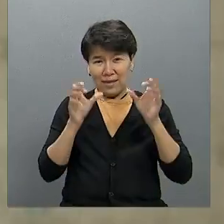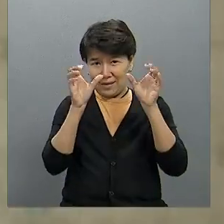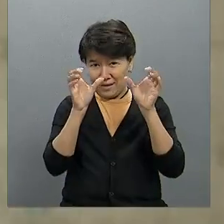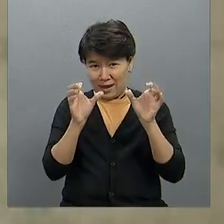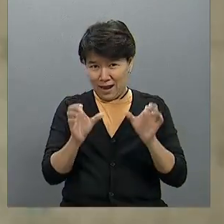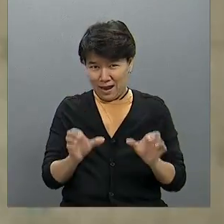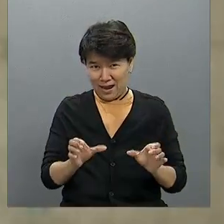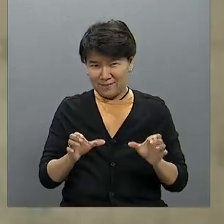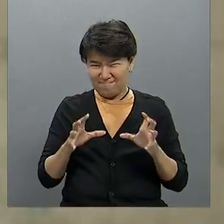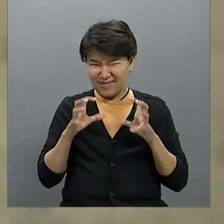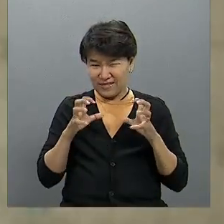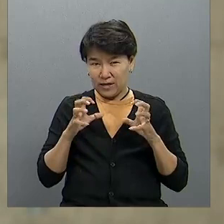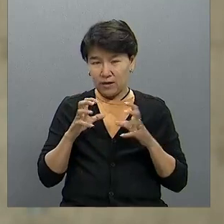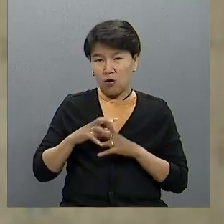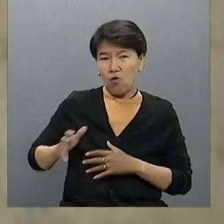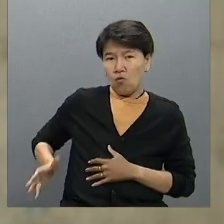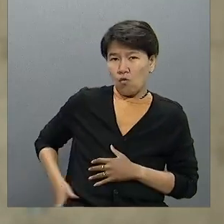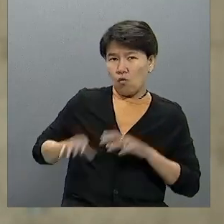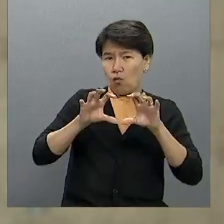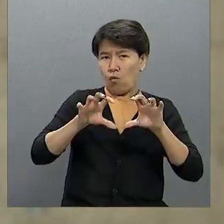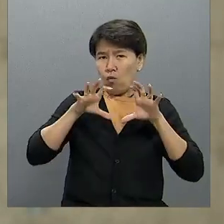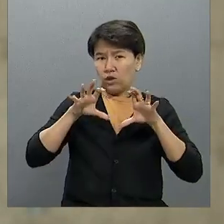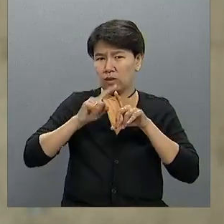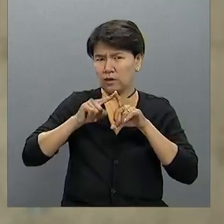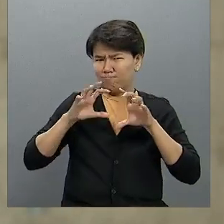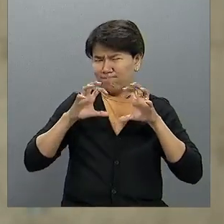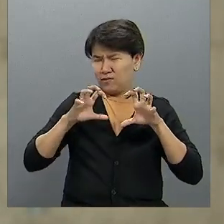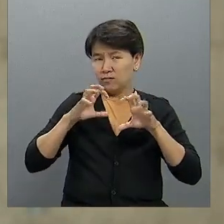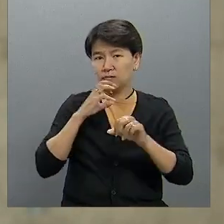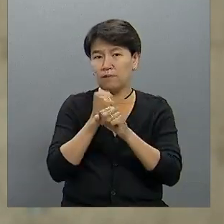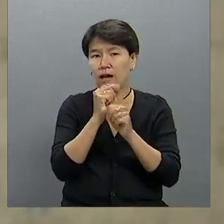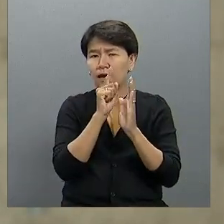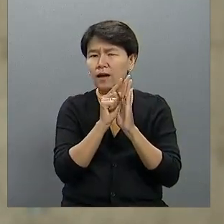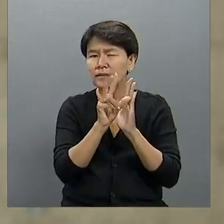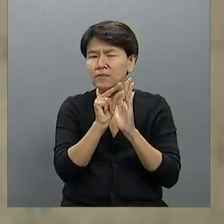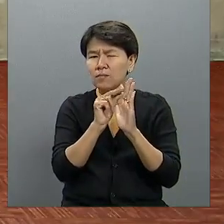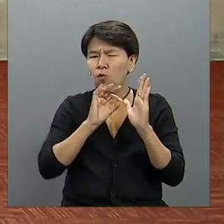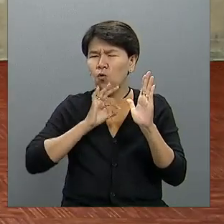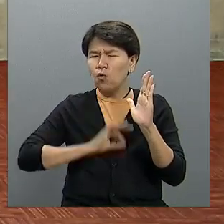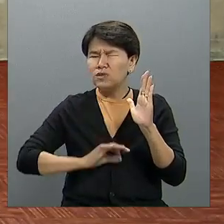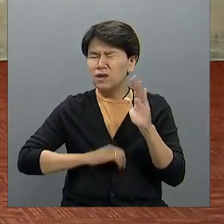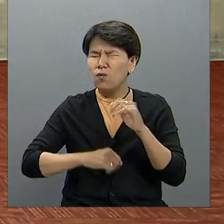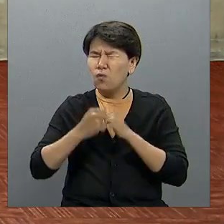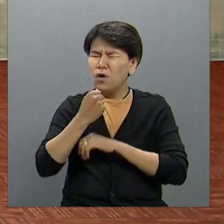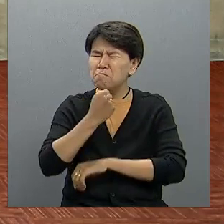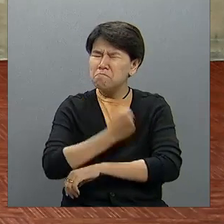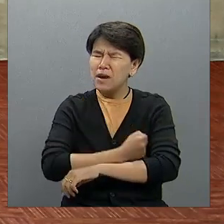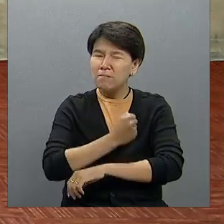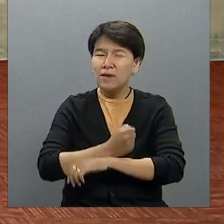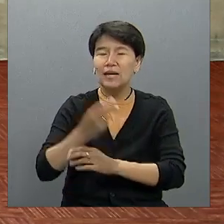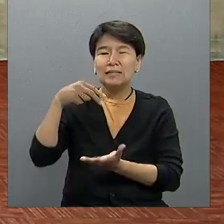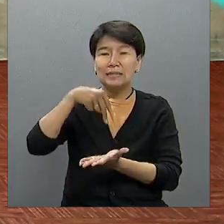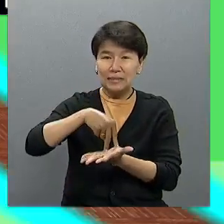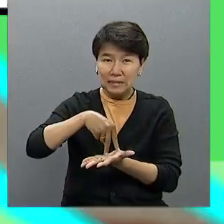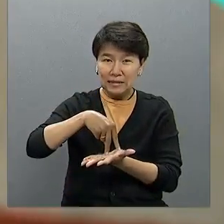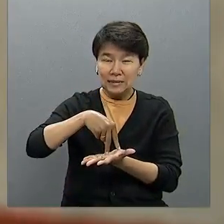ว่าเมื่อยมากๆอนุโลมให้นะคะว่าในช่วง30วินาทีถ้าใครรู้สึกเมื่อยเนี่ยก็ให้ลุกขึ้นยืนพักได้แป๊บหนึ่งแล้วก็ลงไปทำต่